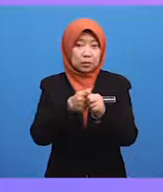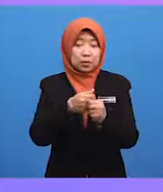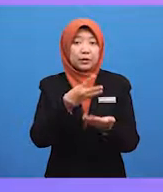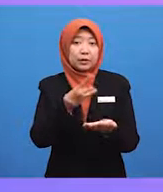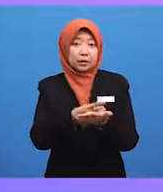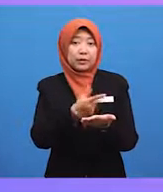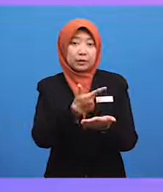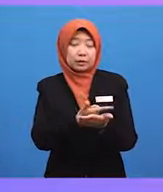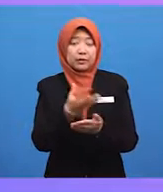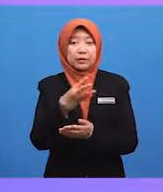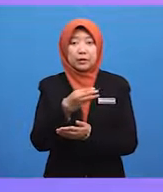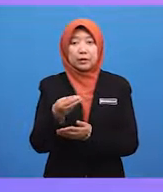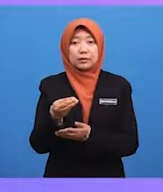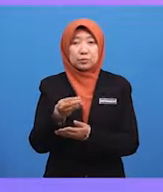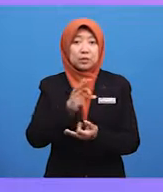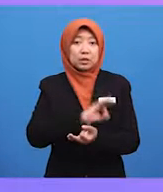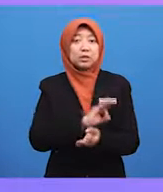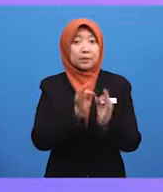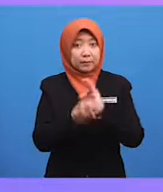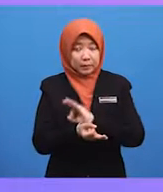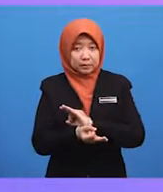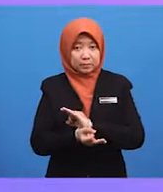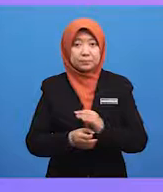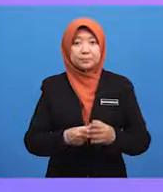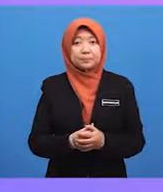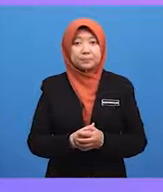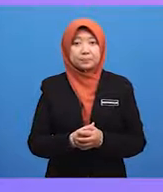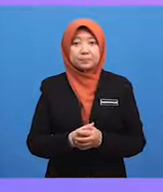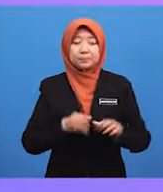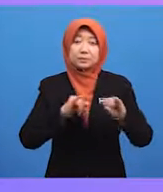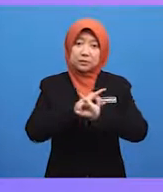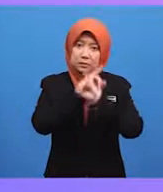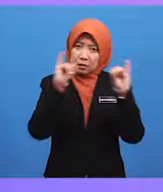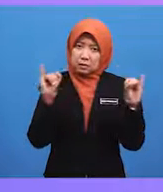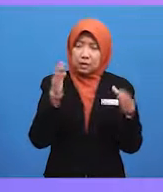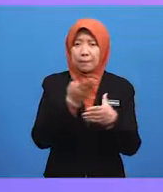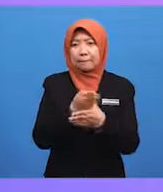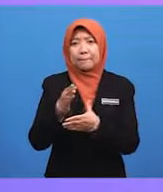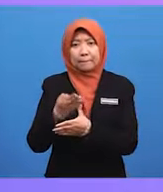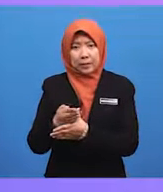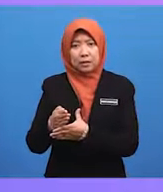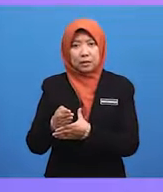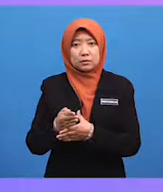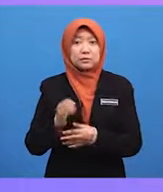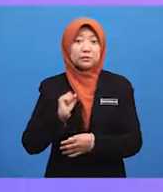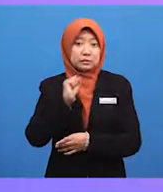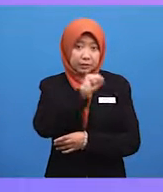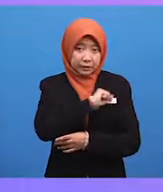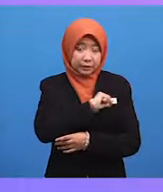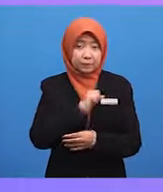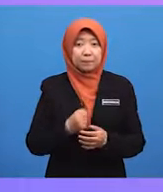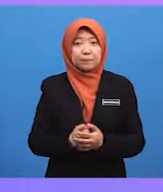dan terjemahannya. Yang ketiga, menjelaskan bahagian syirik. Yang